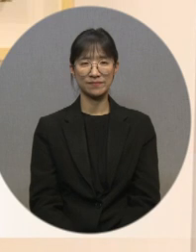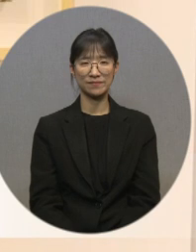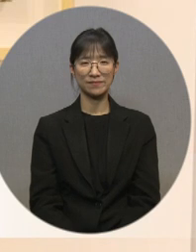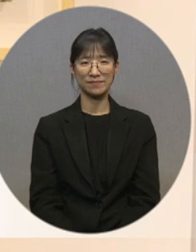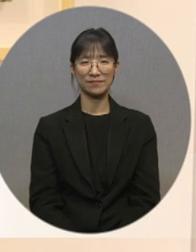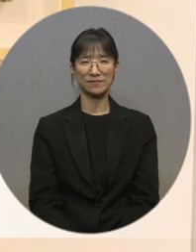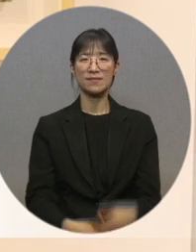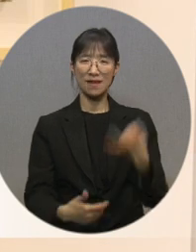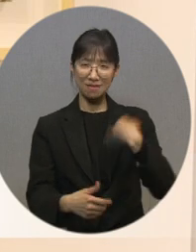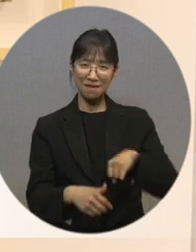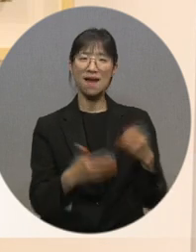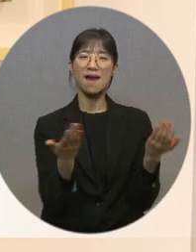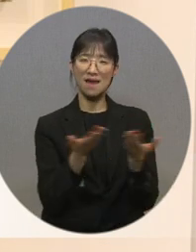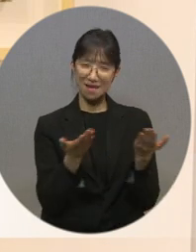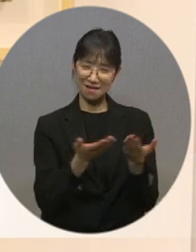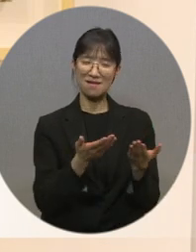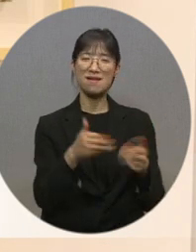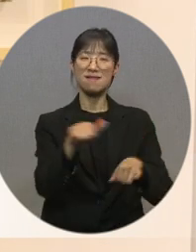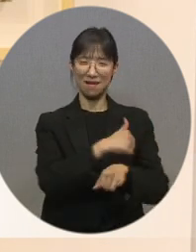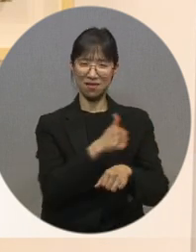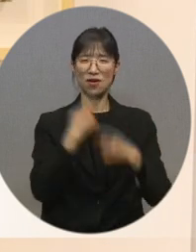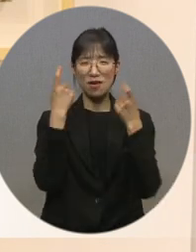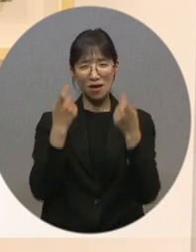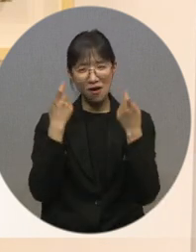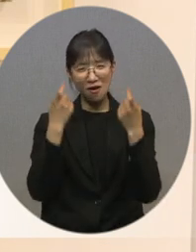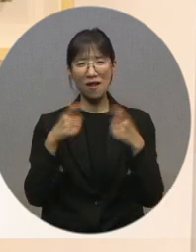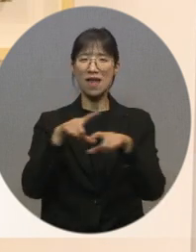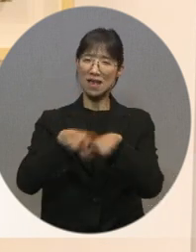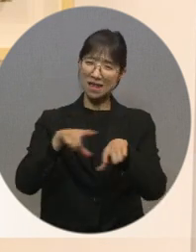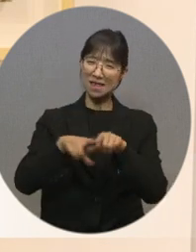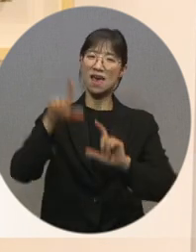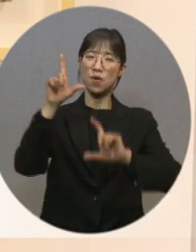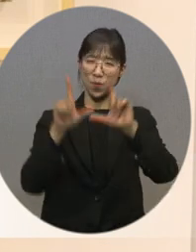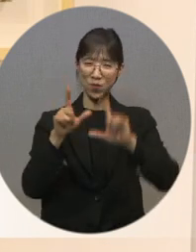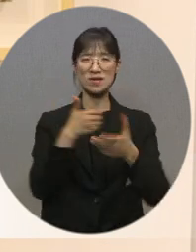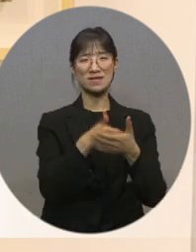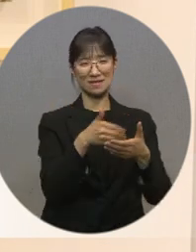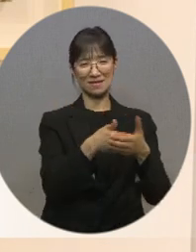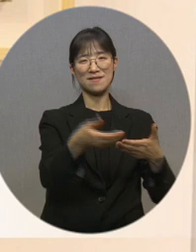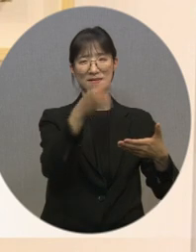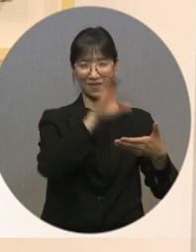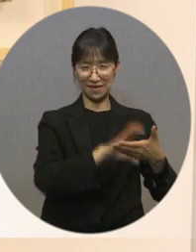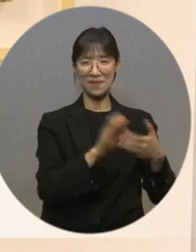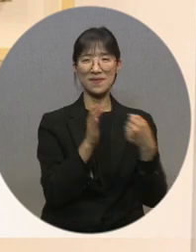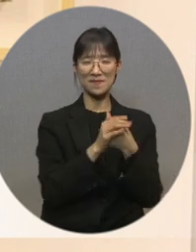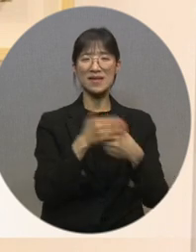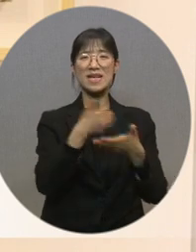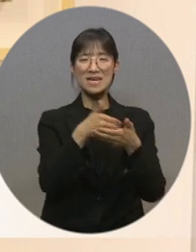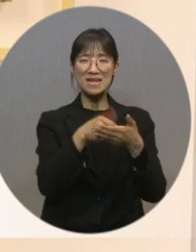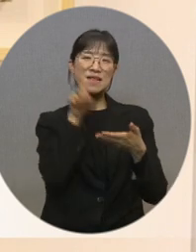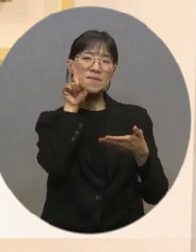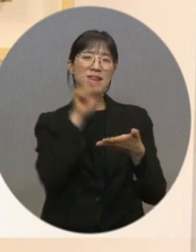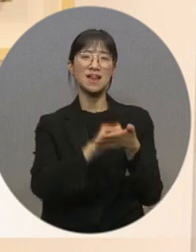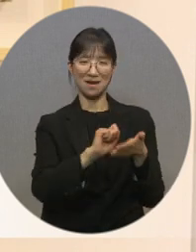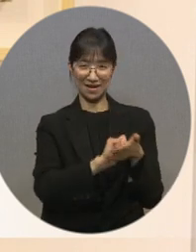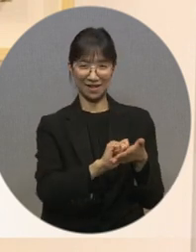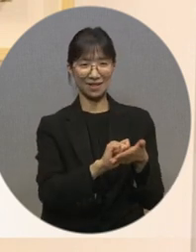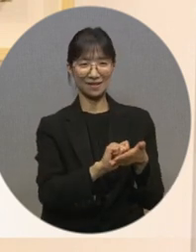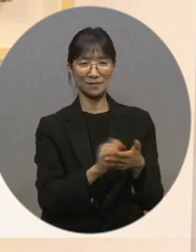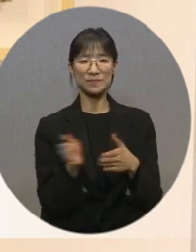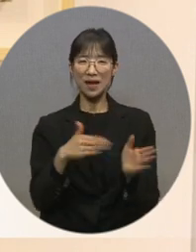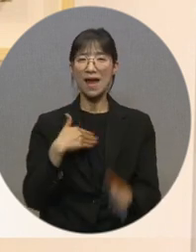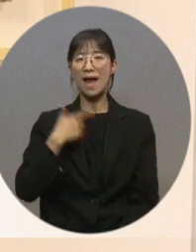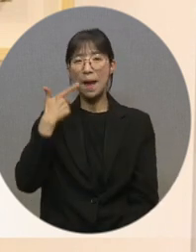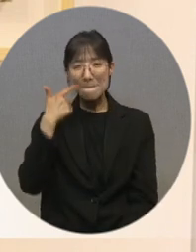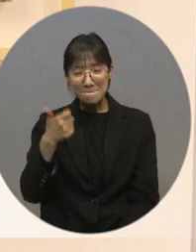직장을 다니는 딸은 여행이나 일상에서 모습을 그림에 담아서 그림 일기라고 하였고